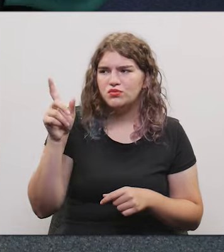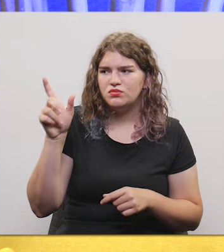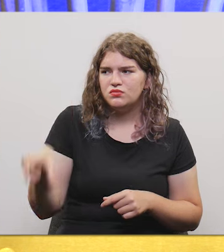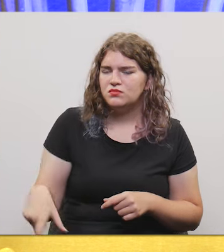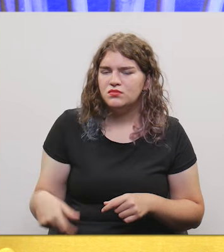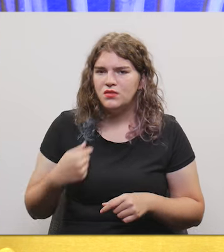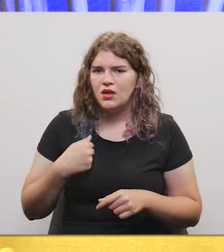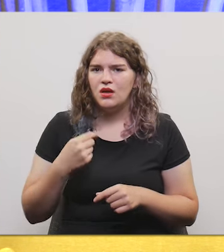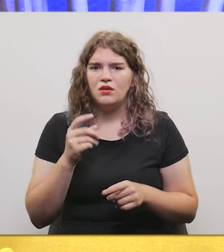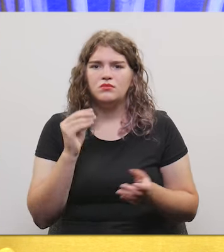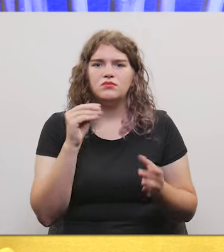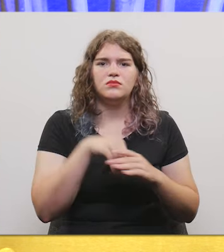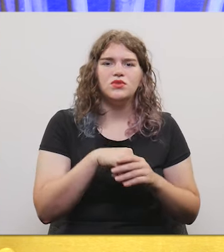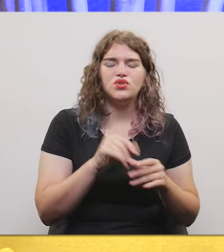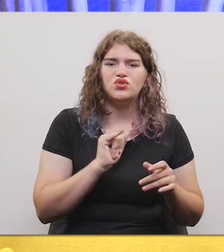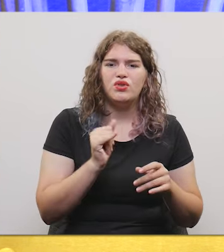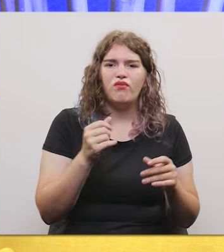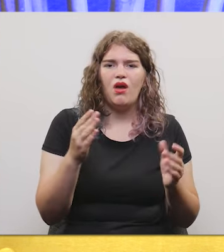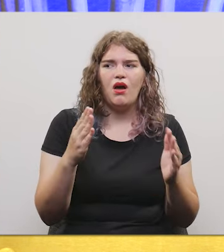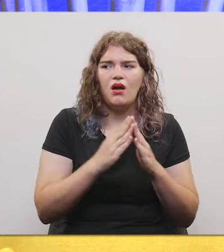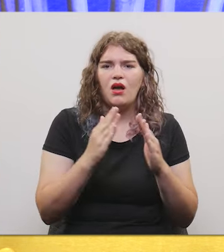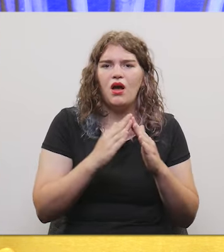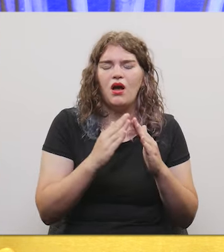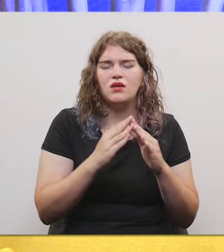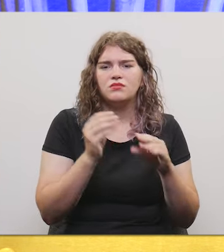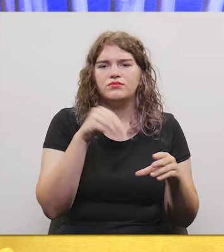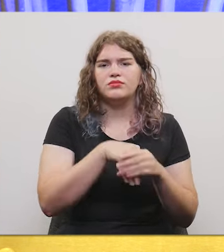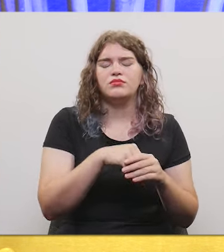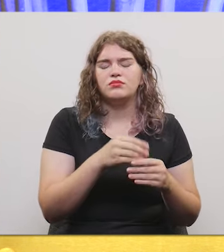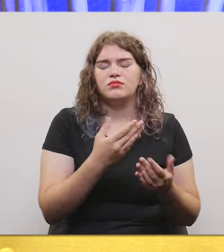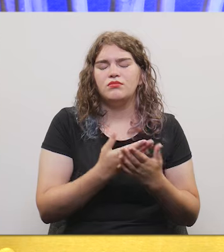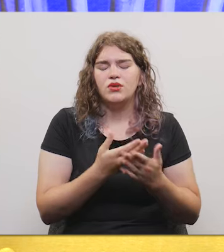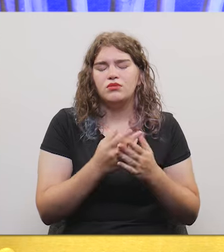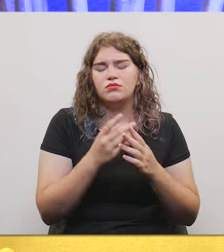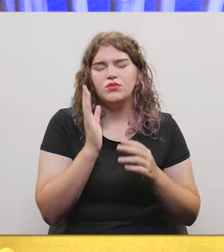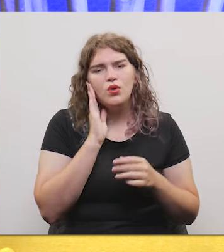gazdă. Nu aveam pe cei dragi aproape. Nu